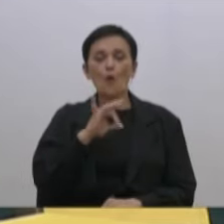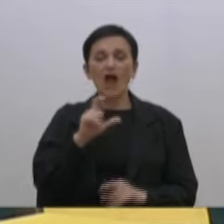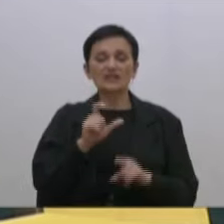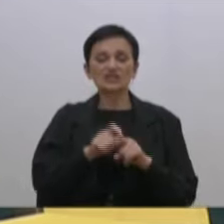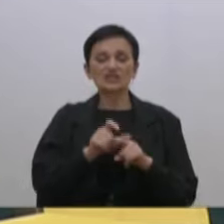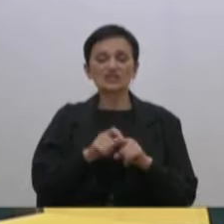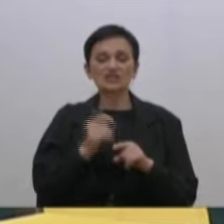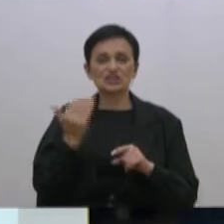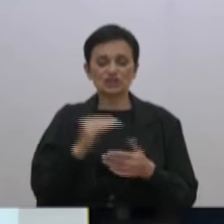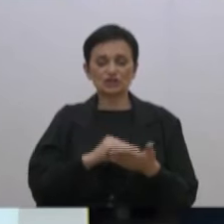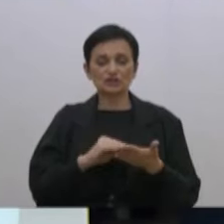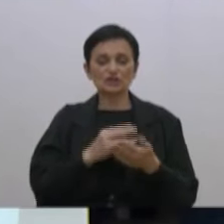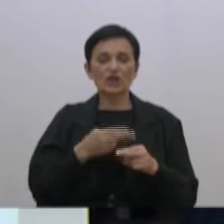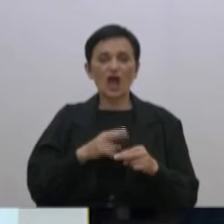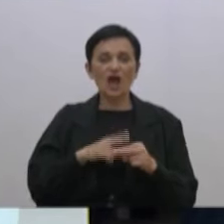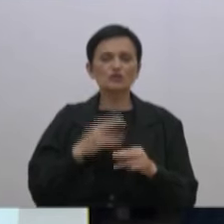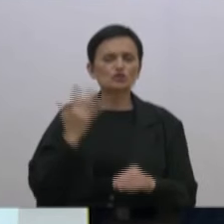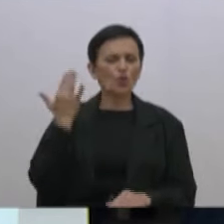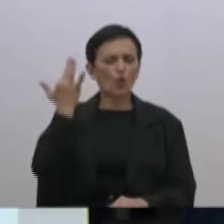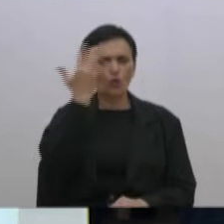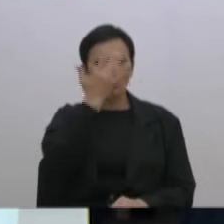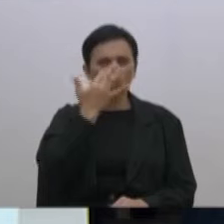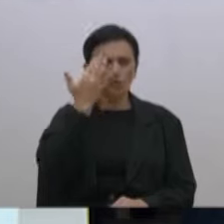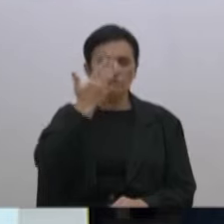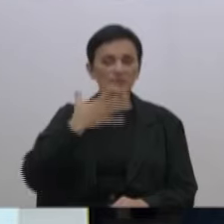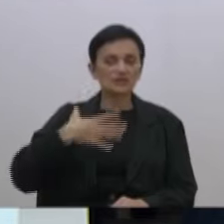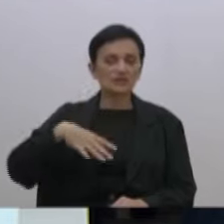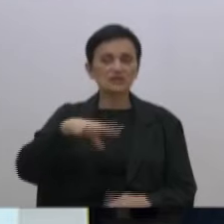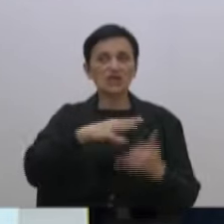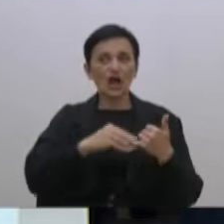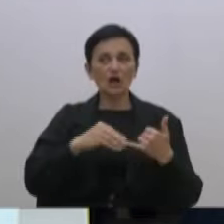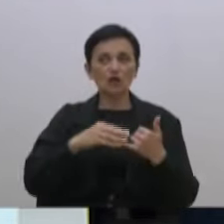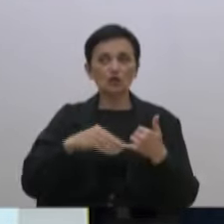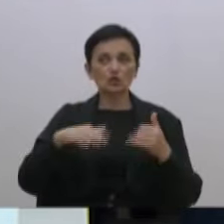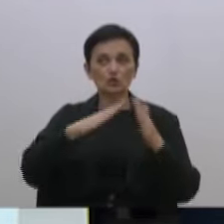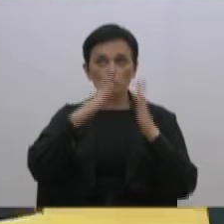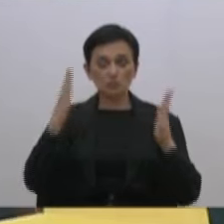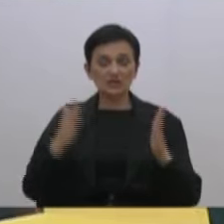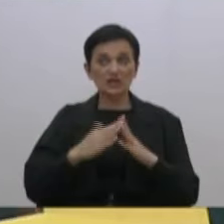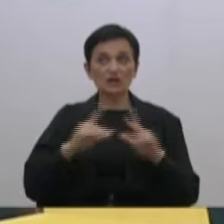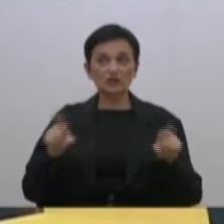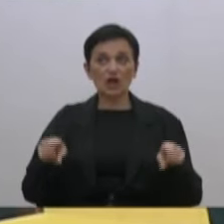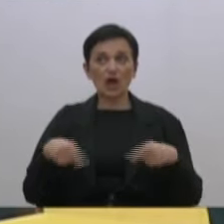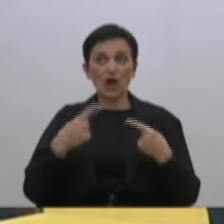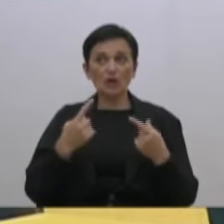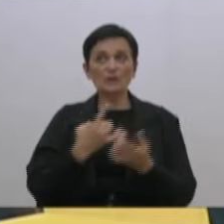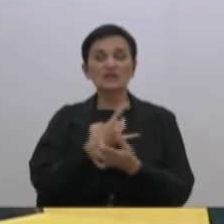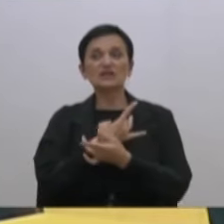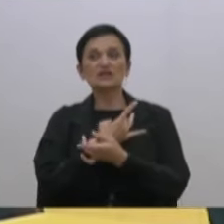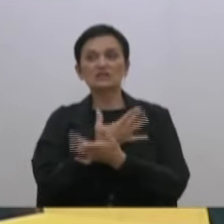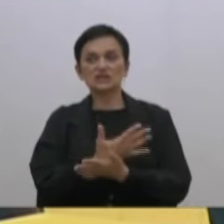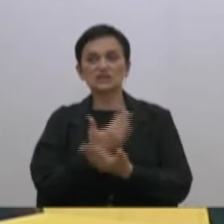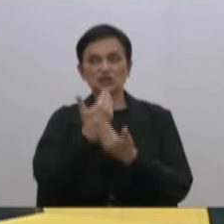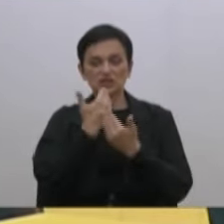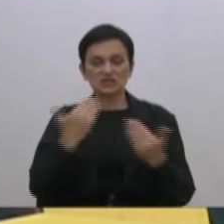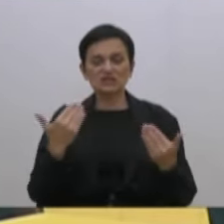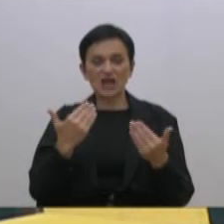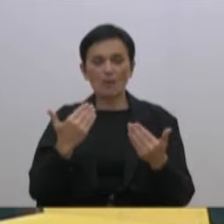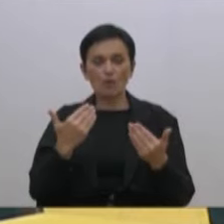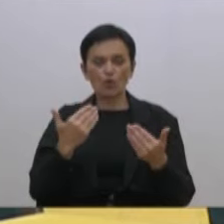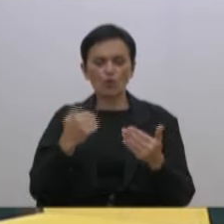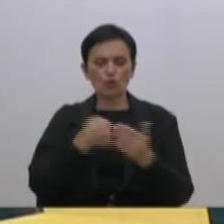სიტყვებს, ეს არის სანუკვარი ოცნება საქართველოს ტერიტორიული მთლიანობის აღდგენა, სიღარიბის საბოლოო